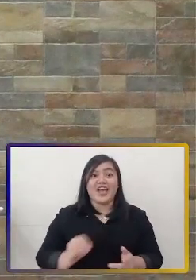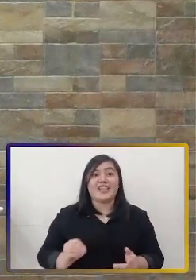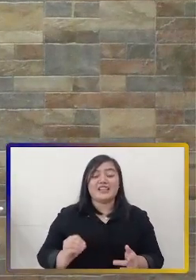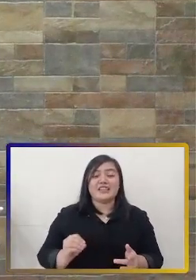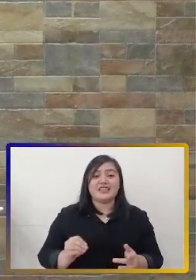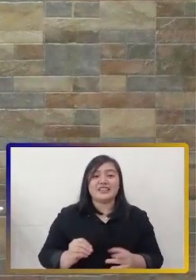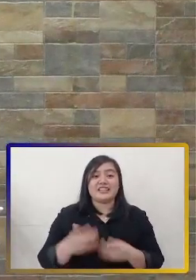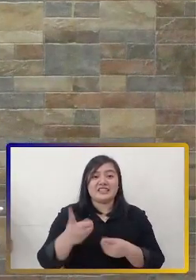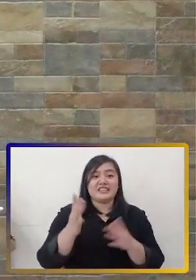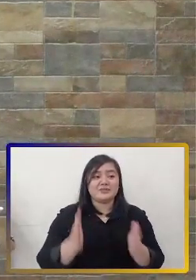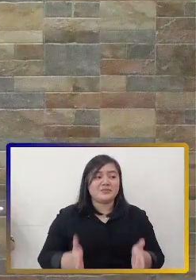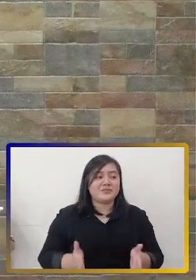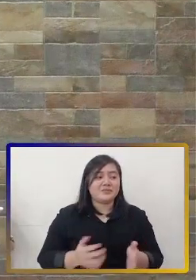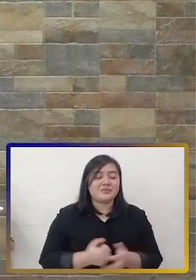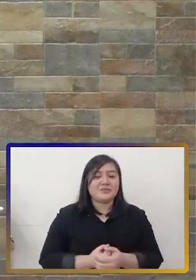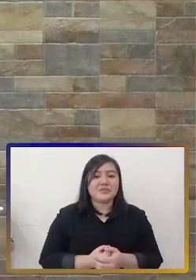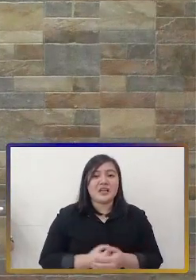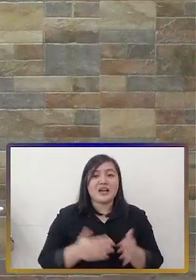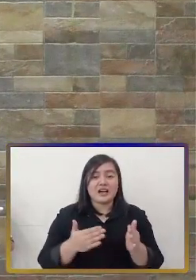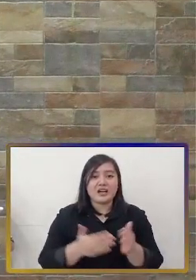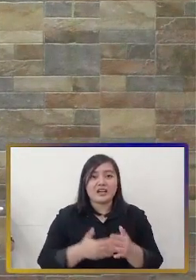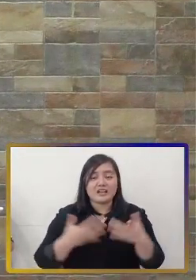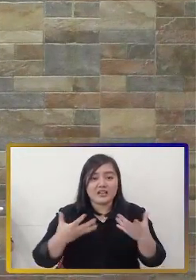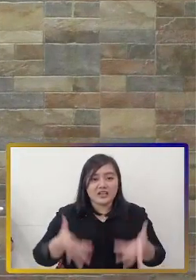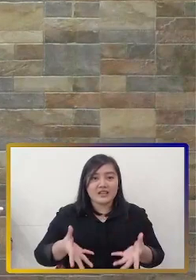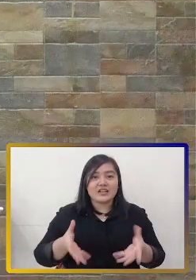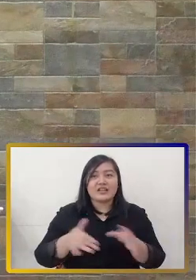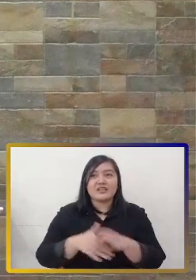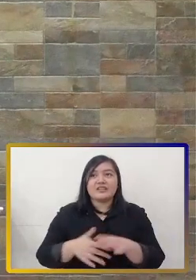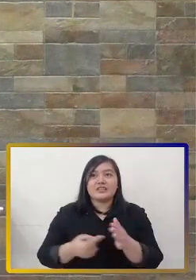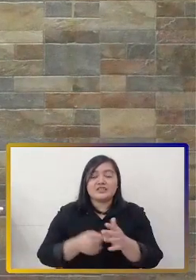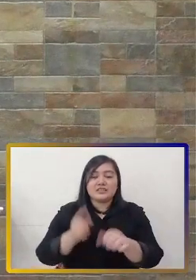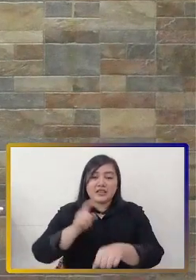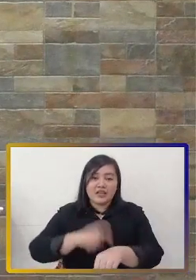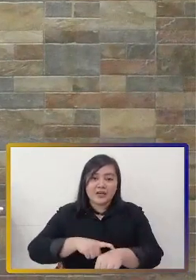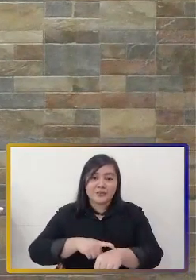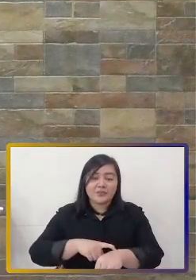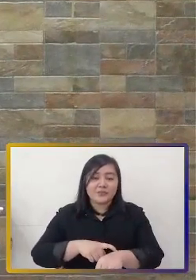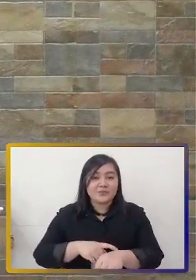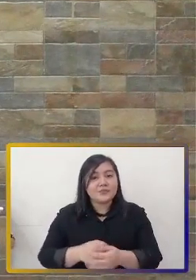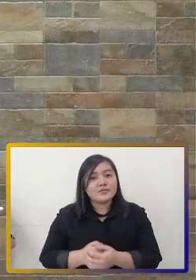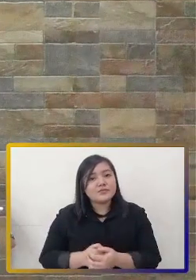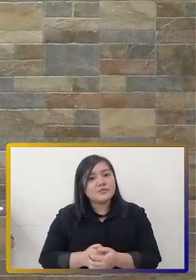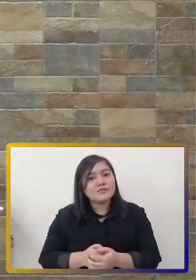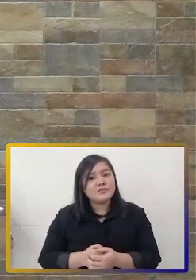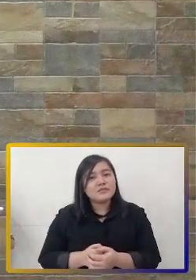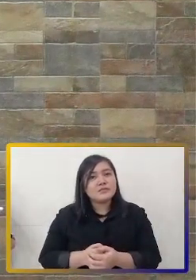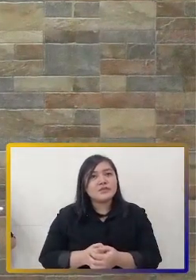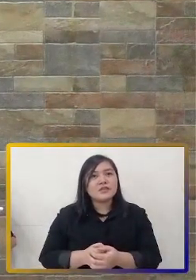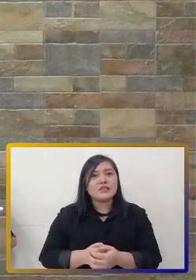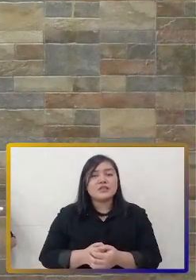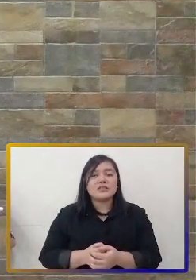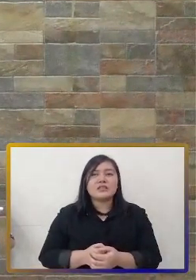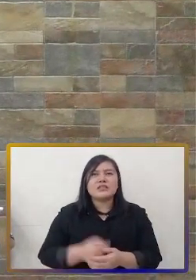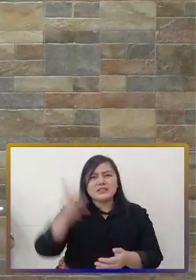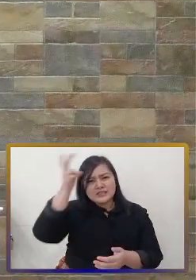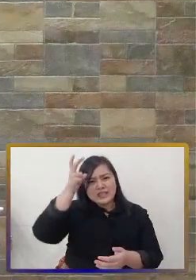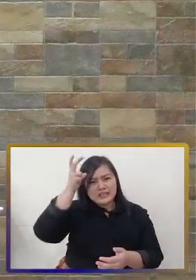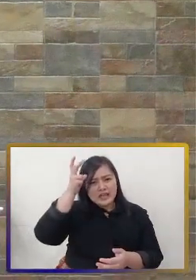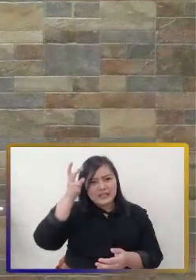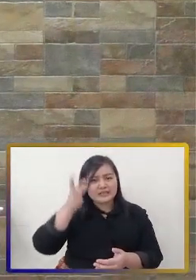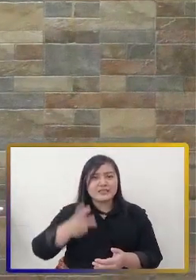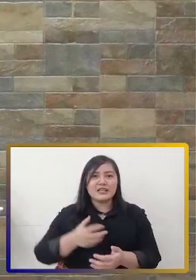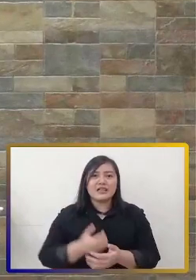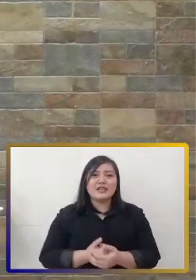ito, ang pinakabinibira ng Diablo is na doctrine is the doctrine of baptism. In